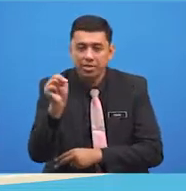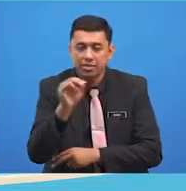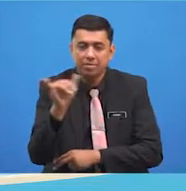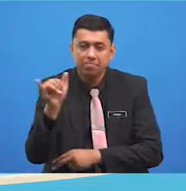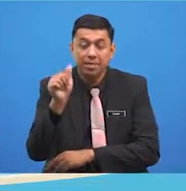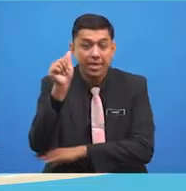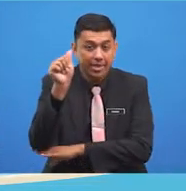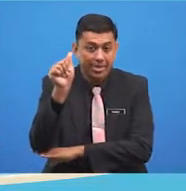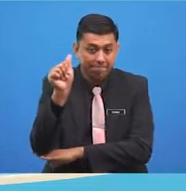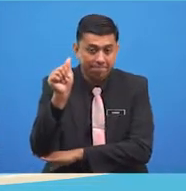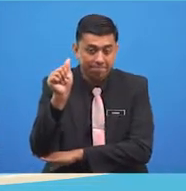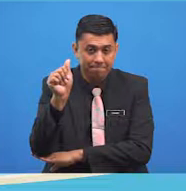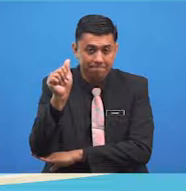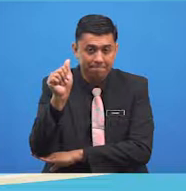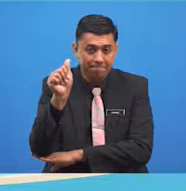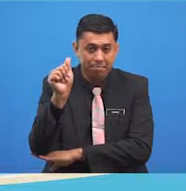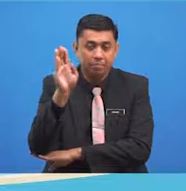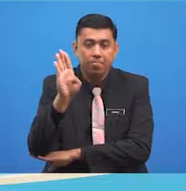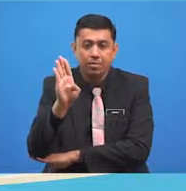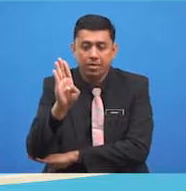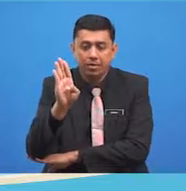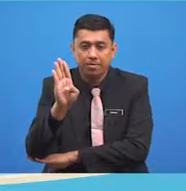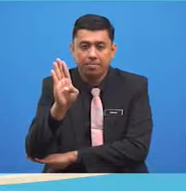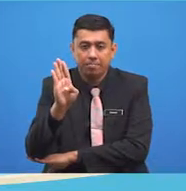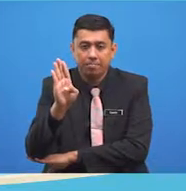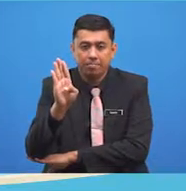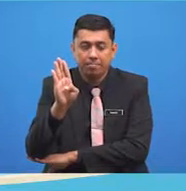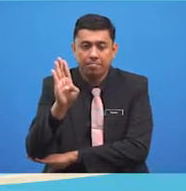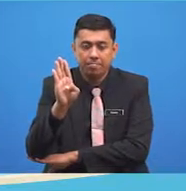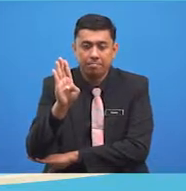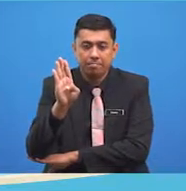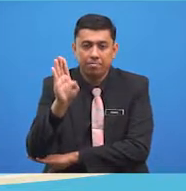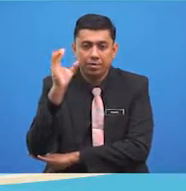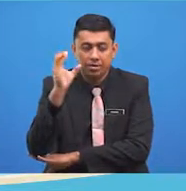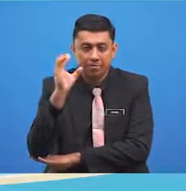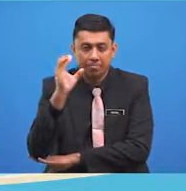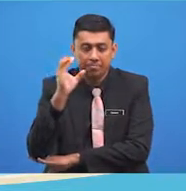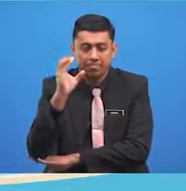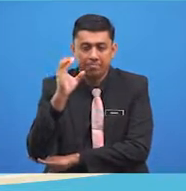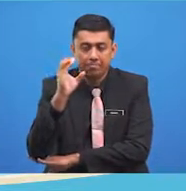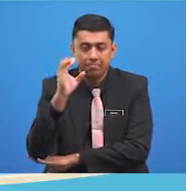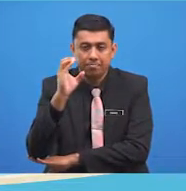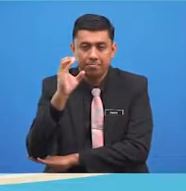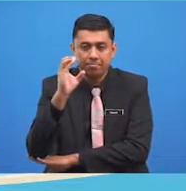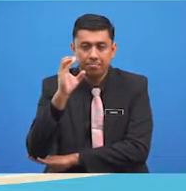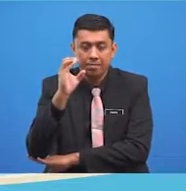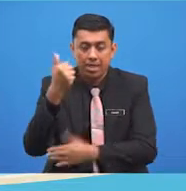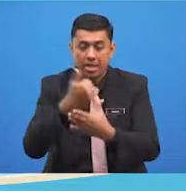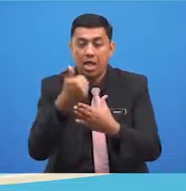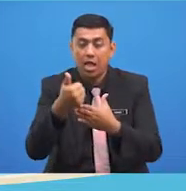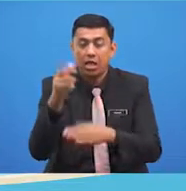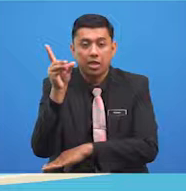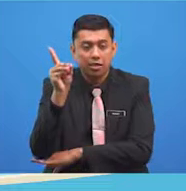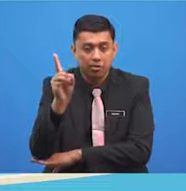A. Tumpuan pelancongan. B. Bahan asas, barangan pewter. C. Perkembangan industri